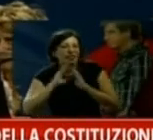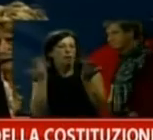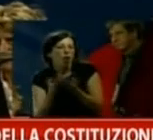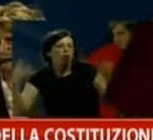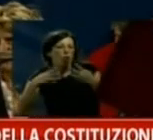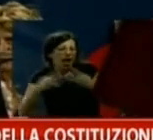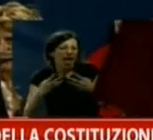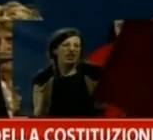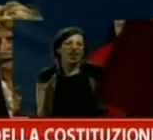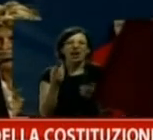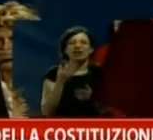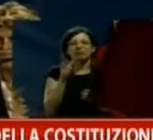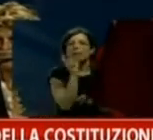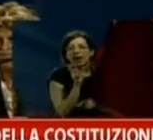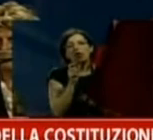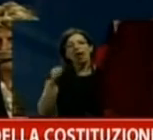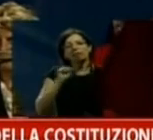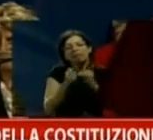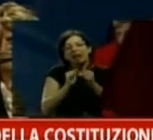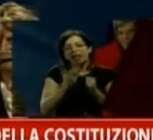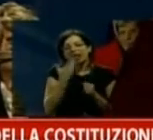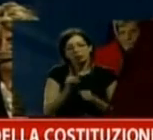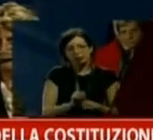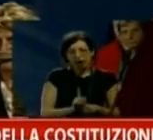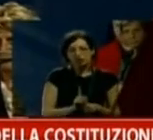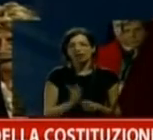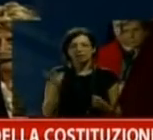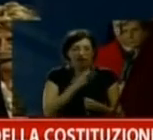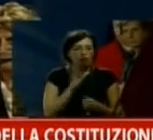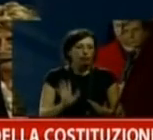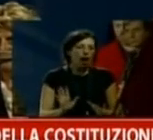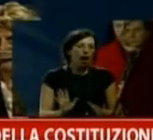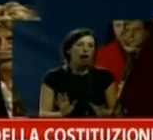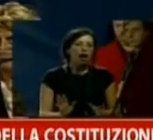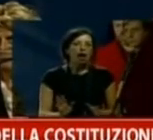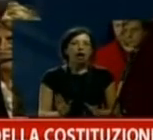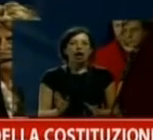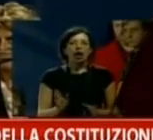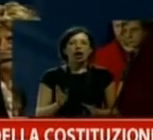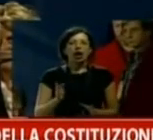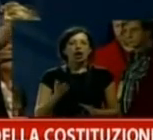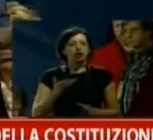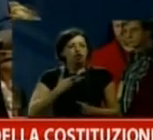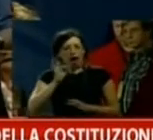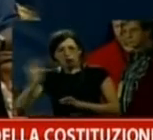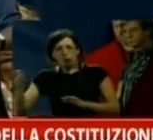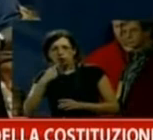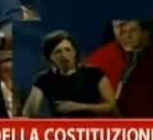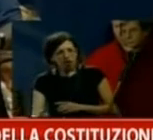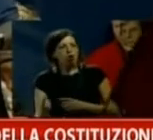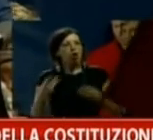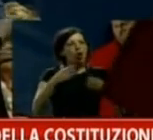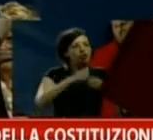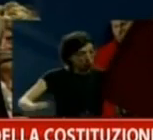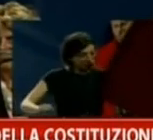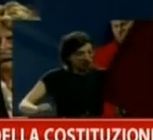segno, dire: ma in nome della democrazia un po' di violenza può non guastare. Lo dico con sincerità, guai